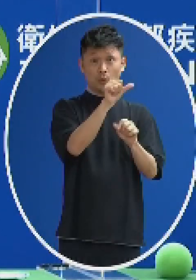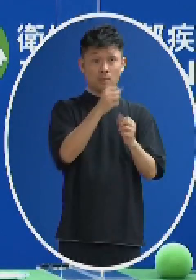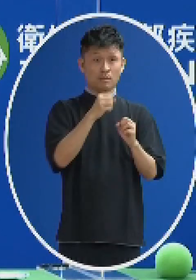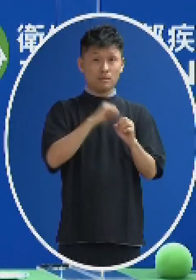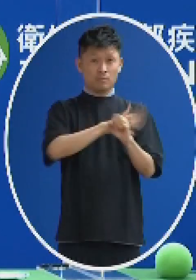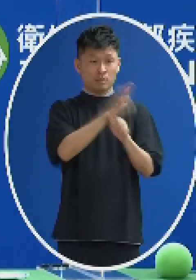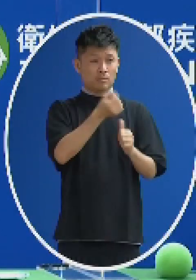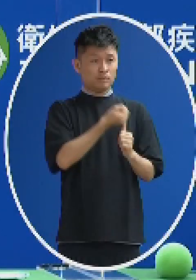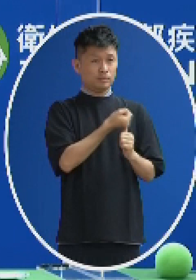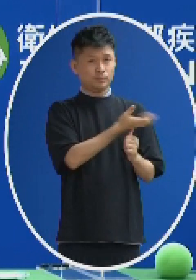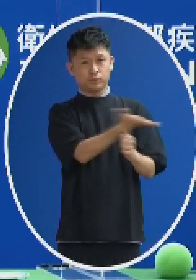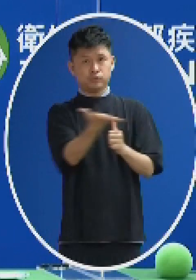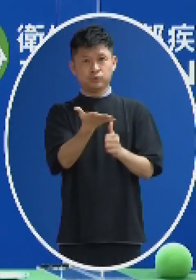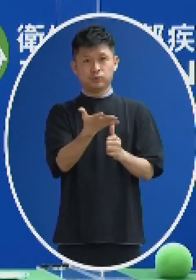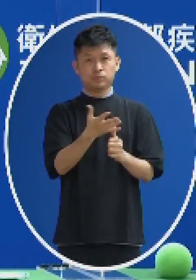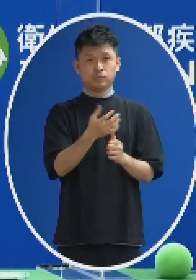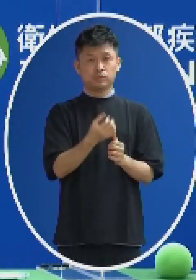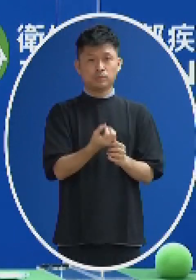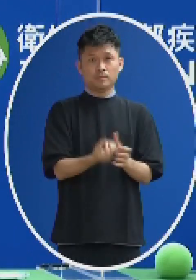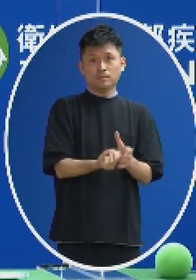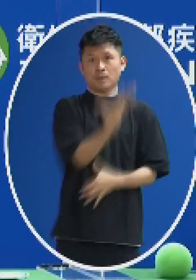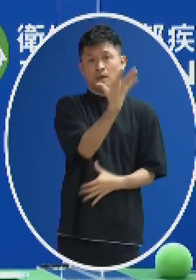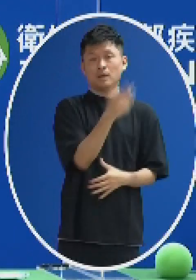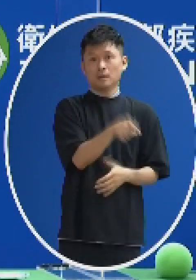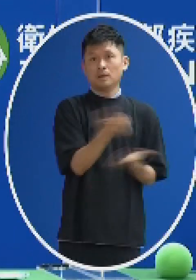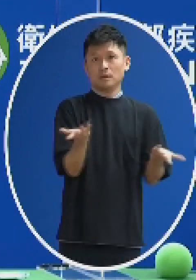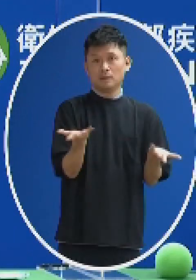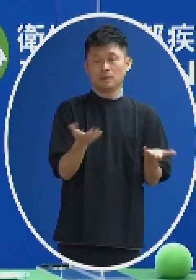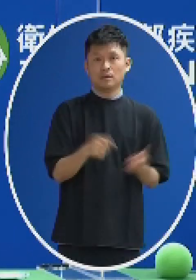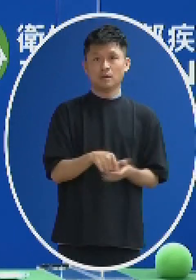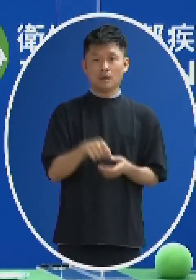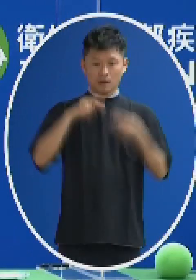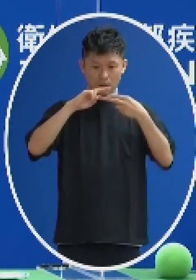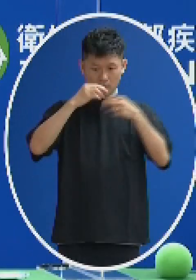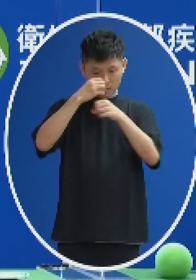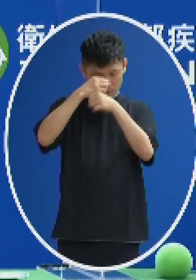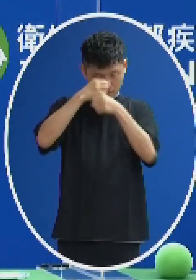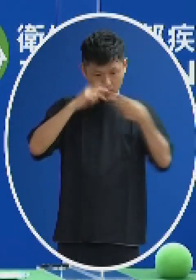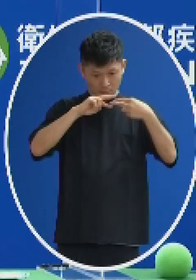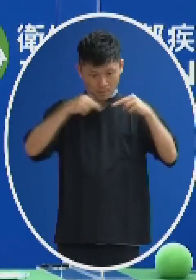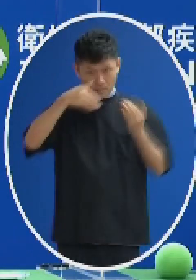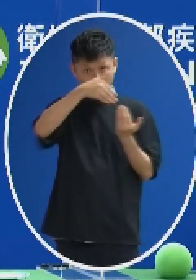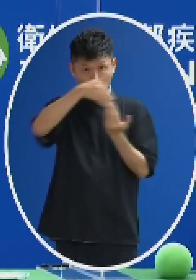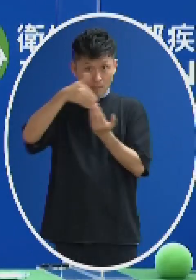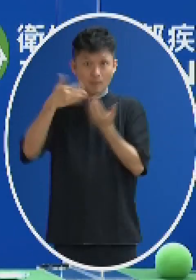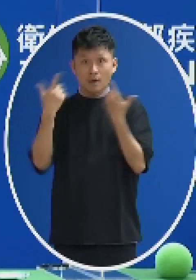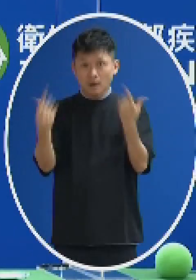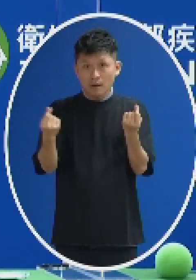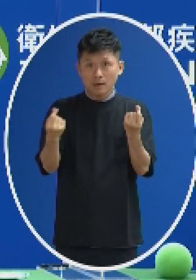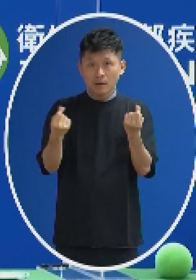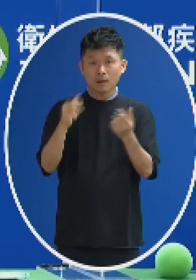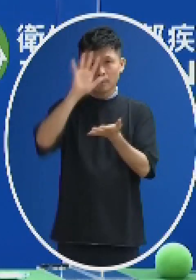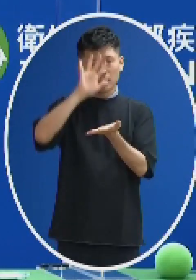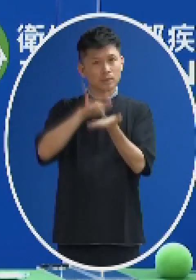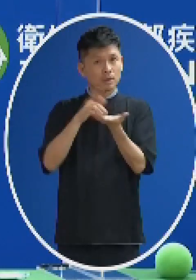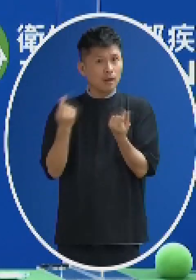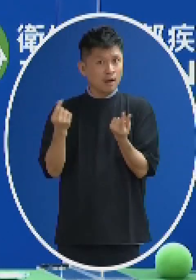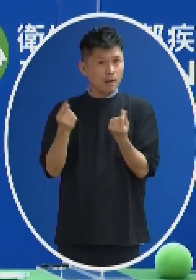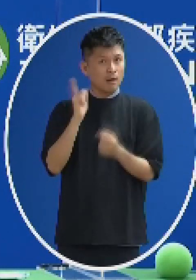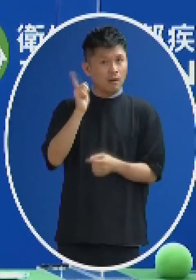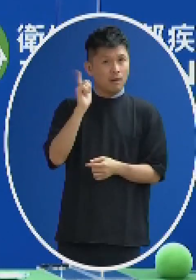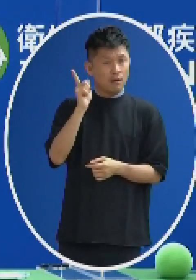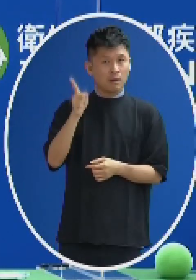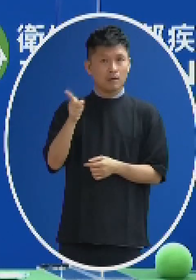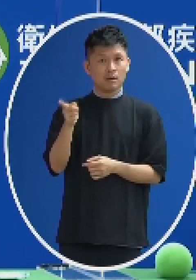情，我们现在大家都讲说，是不是基因定序是相同的，或相同的病毒，它就是一定